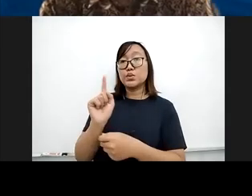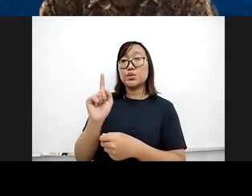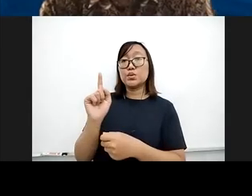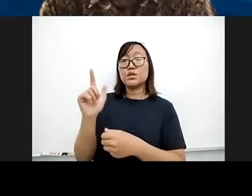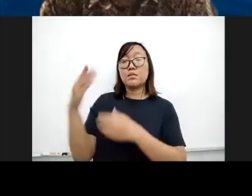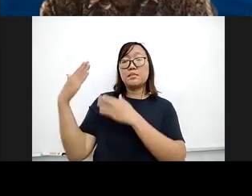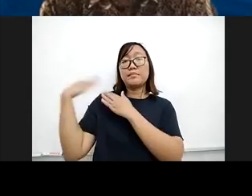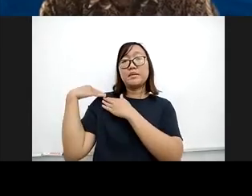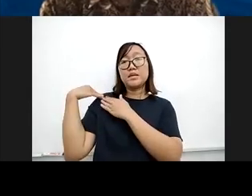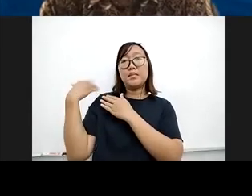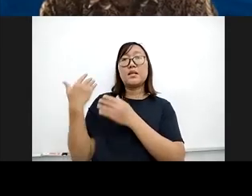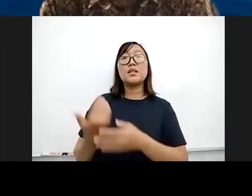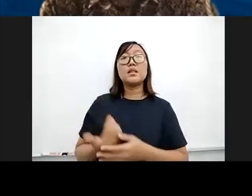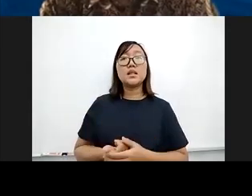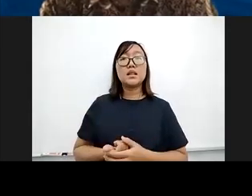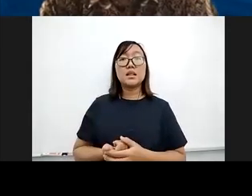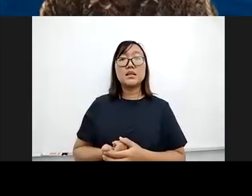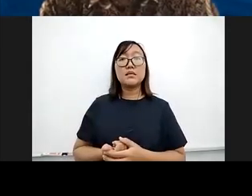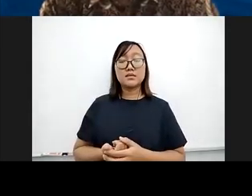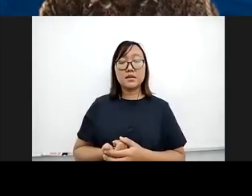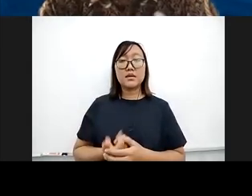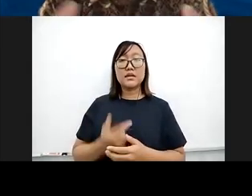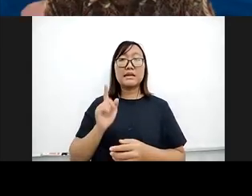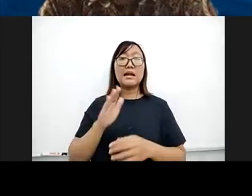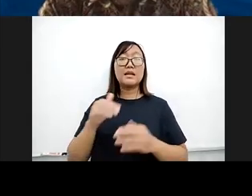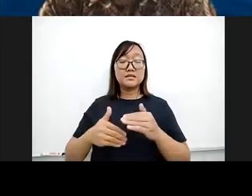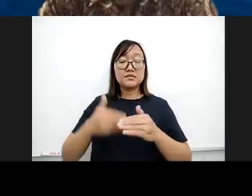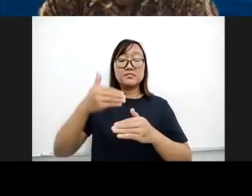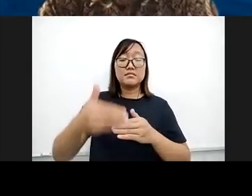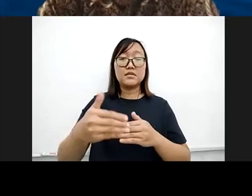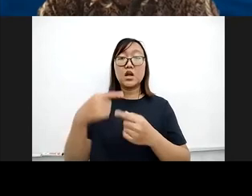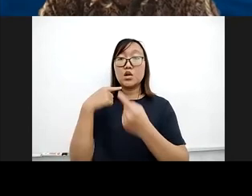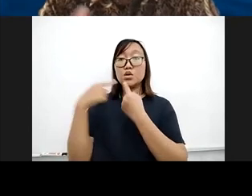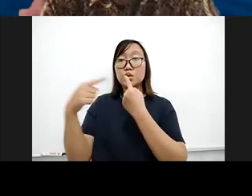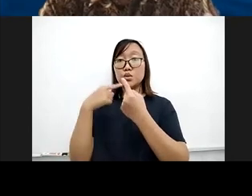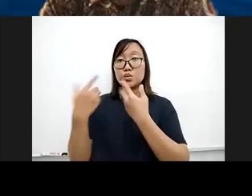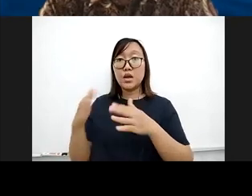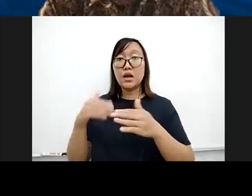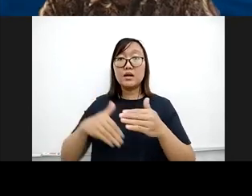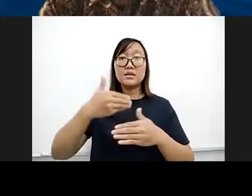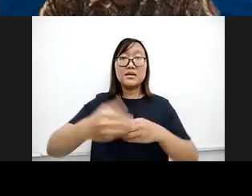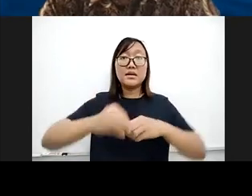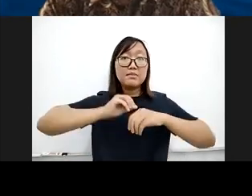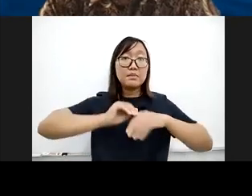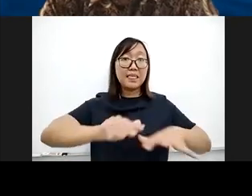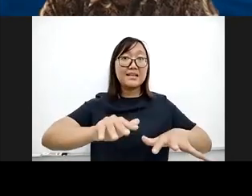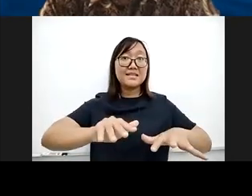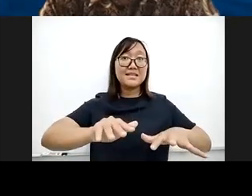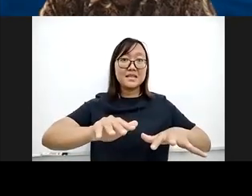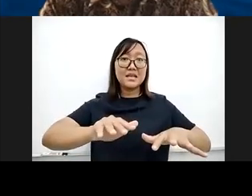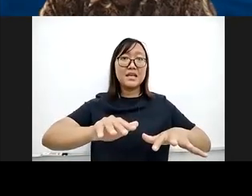memastikan bahwa ketika waktunya implementasi seluruh pemangku kepentingan sudah punya